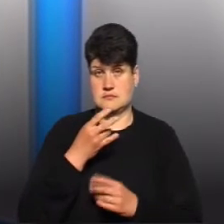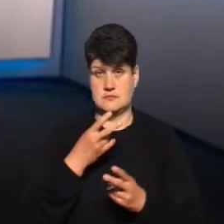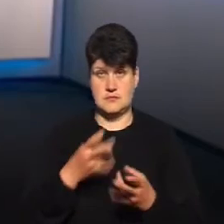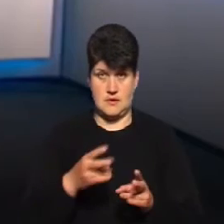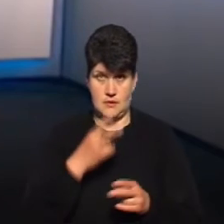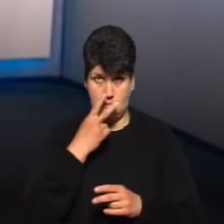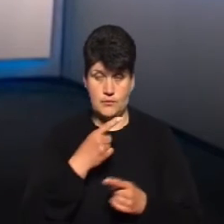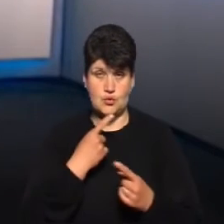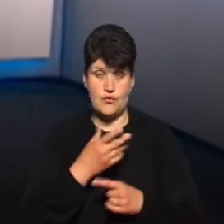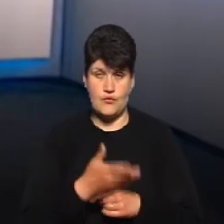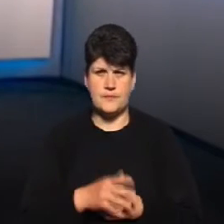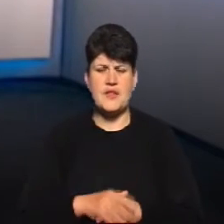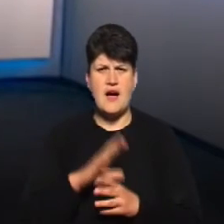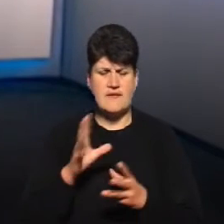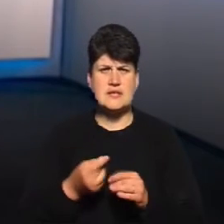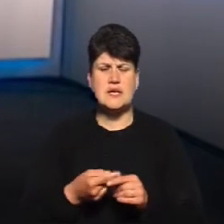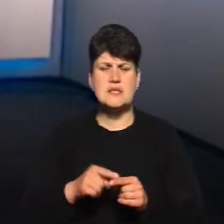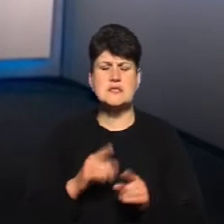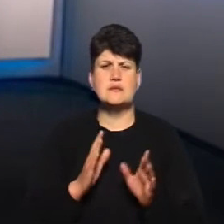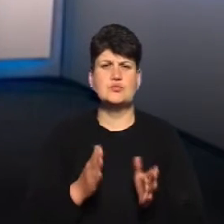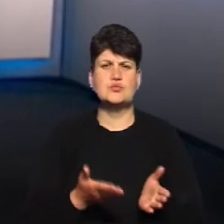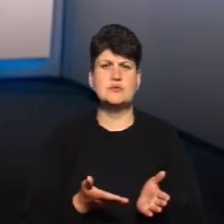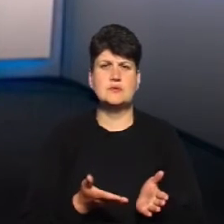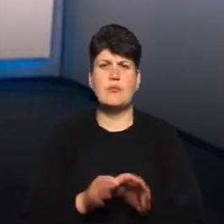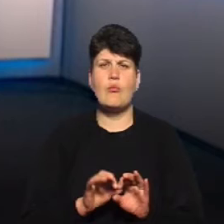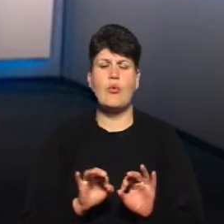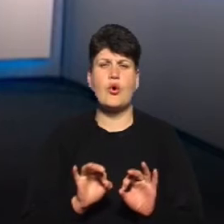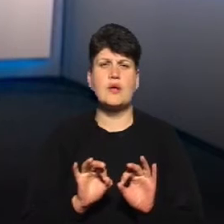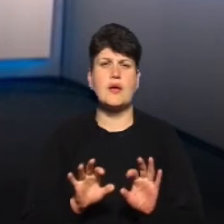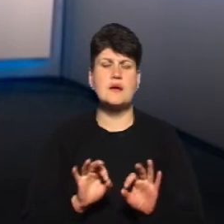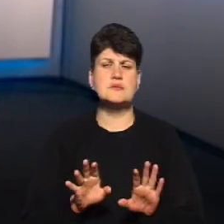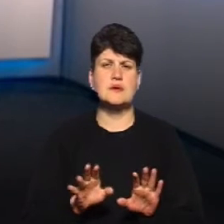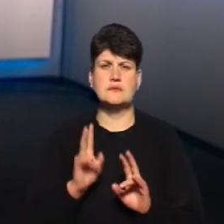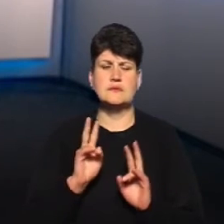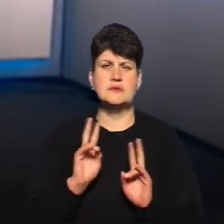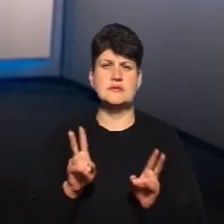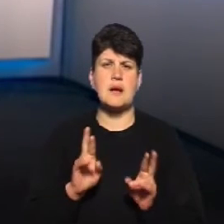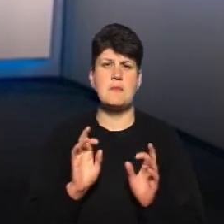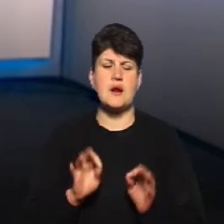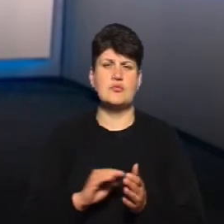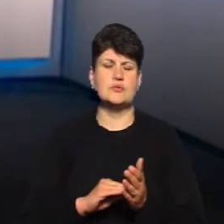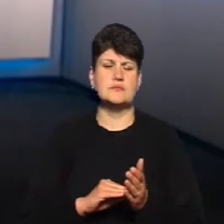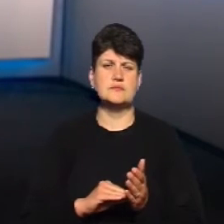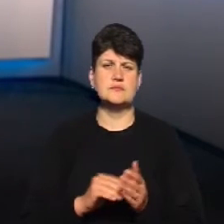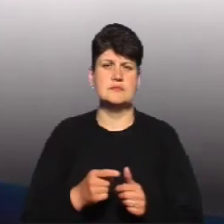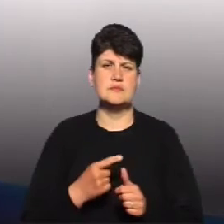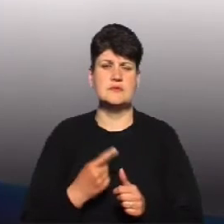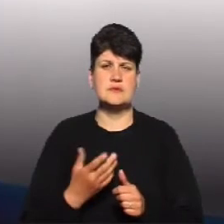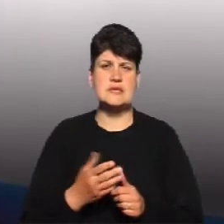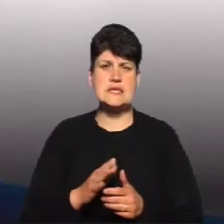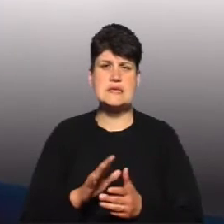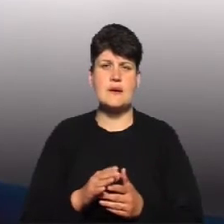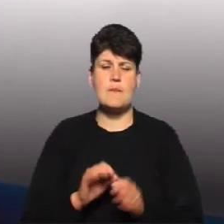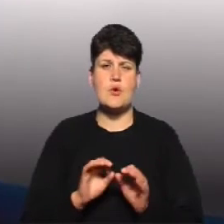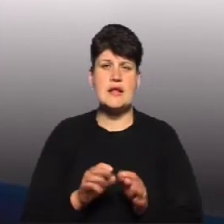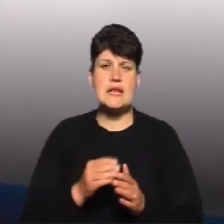Так. А взагалі, чи буде це ці пояснювані, не знаю, як це неправильно цей документ тоді вже назвати, пояснювані записки, про що ви там говорили, чи